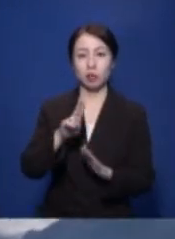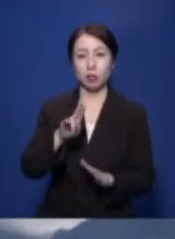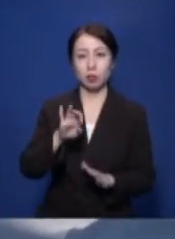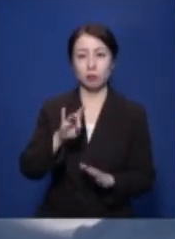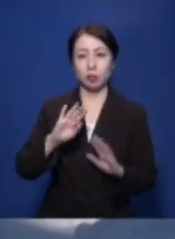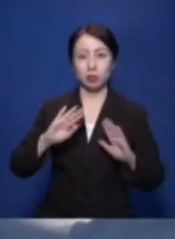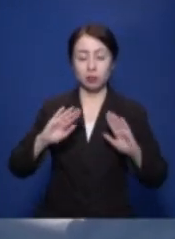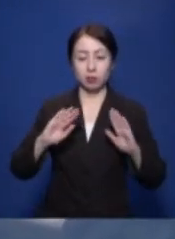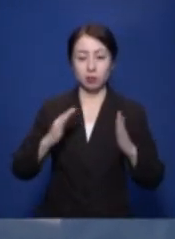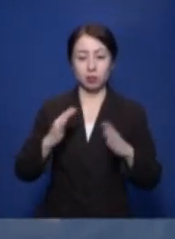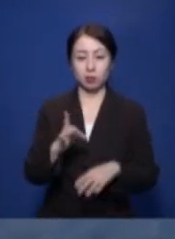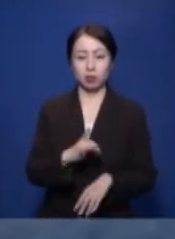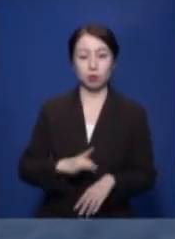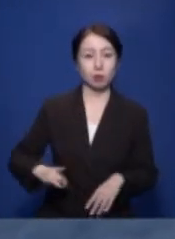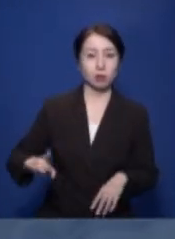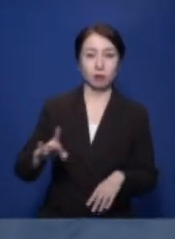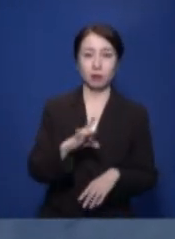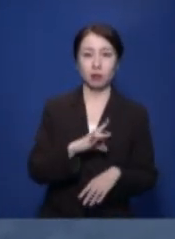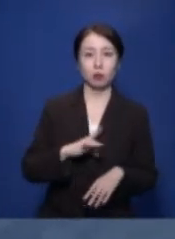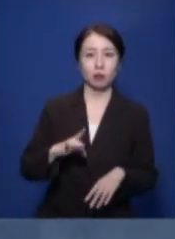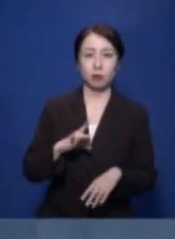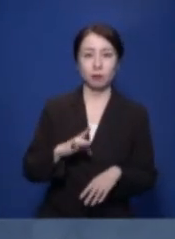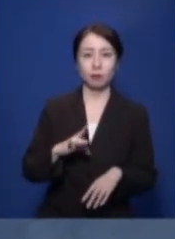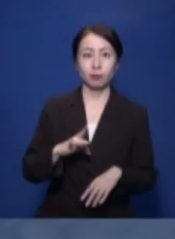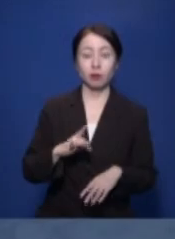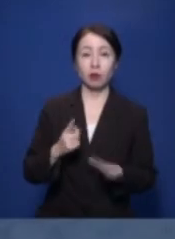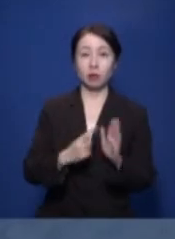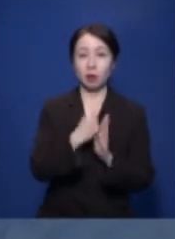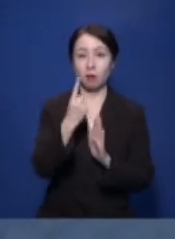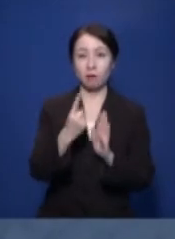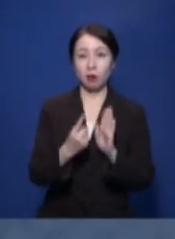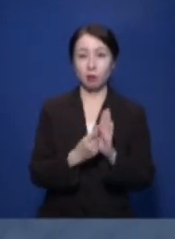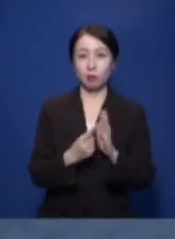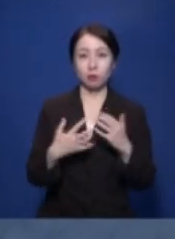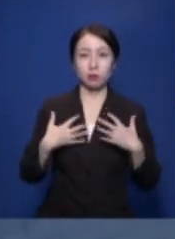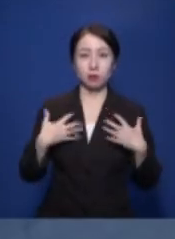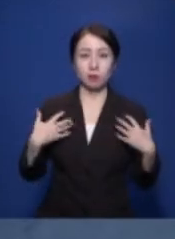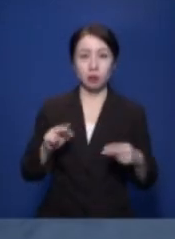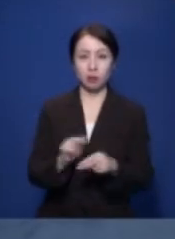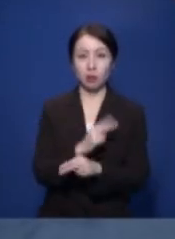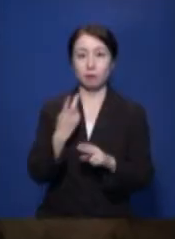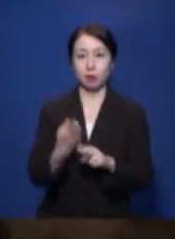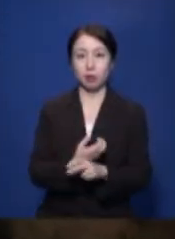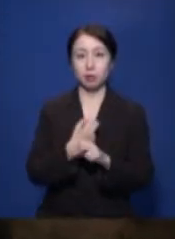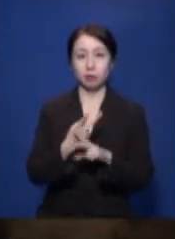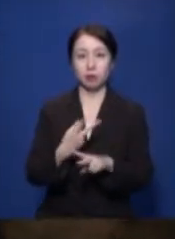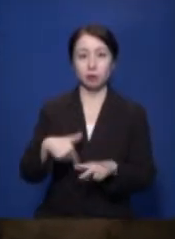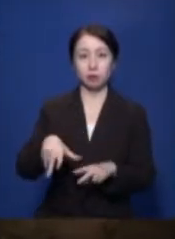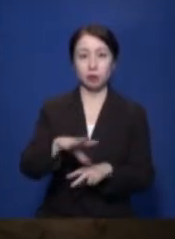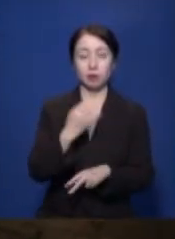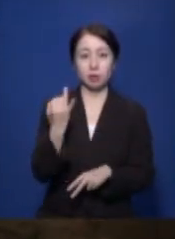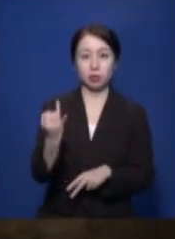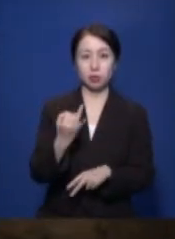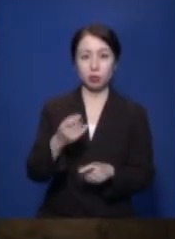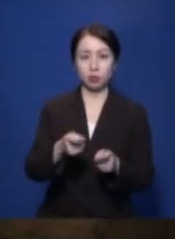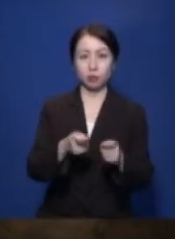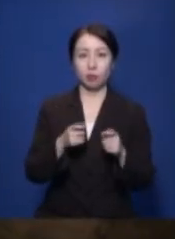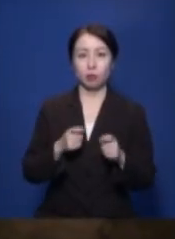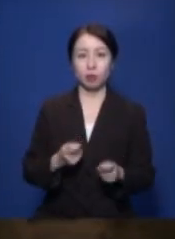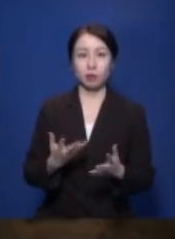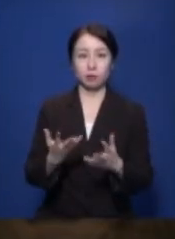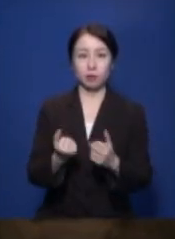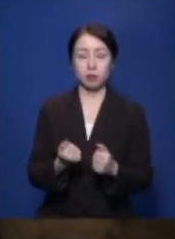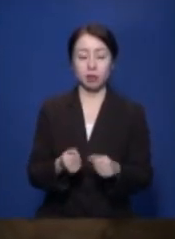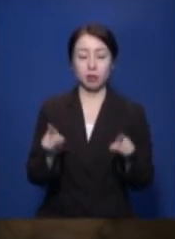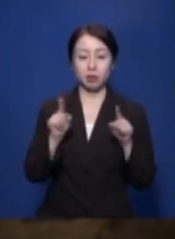улучшения эпизоотической ситуации в регионе А вопросы ветеринарной безопасности всеми заинтересованными